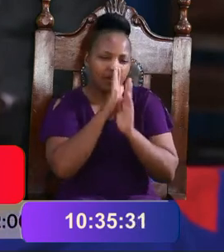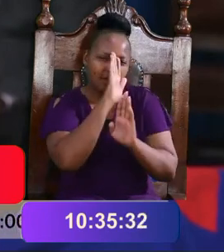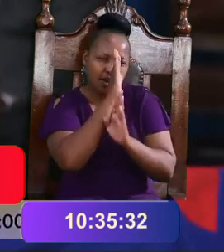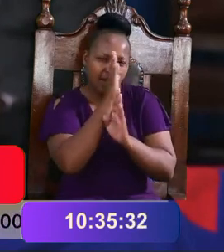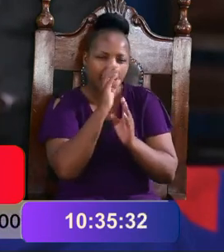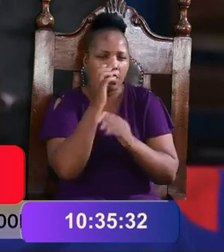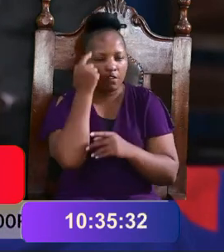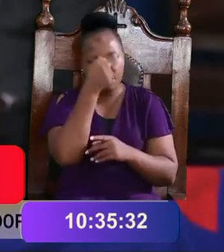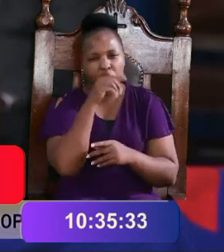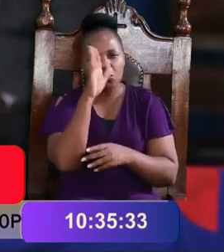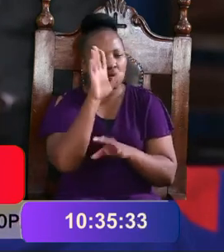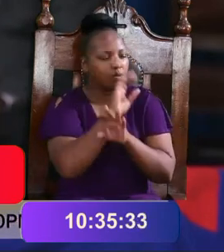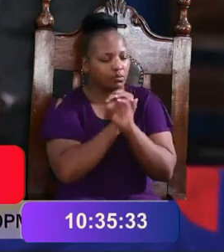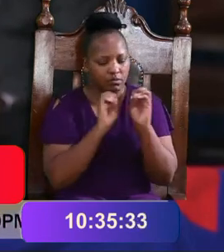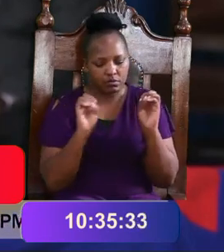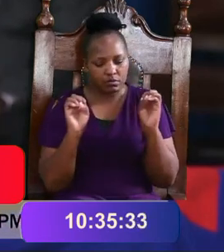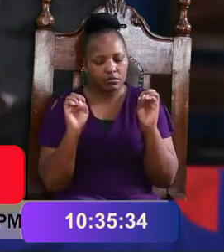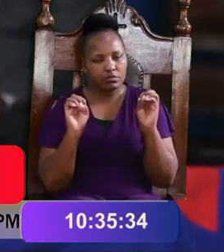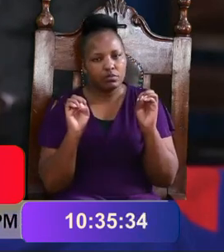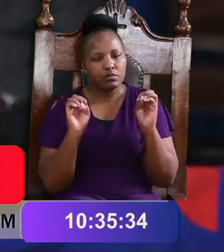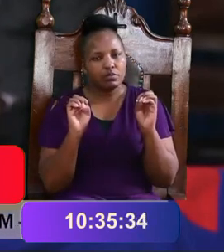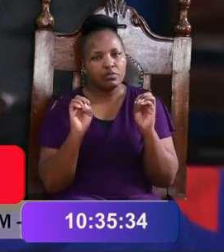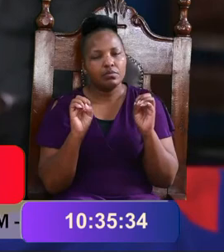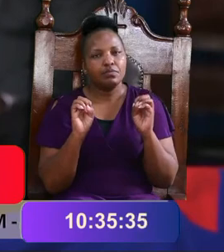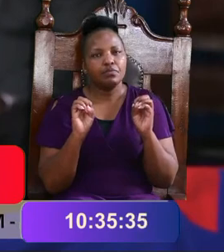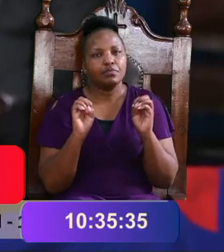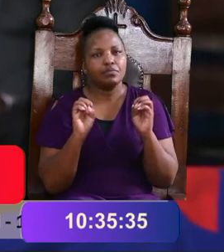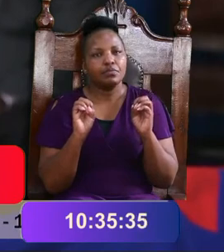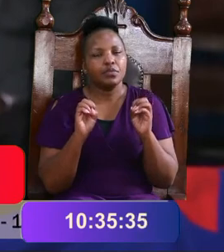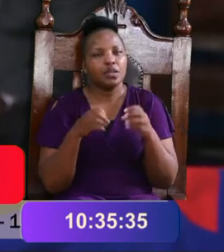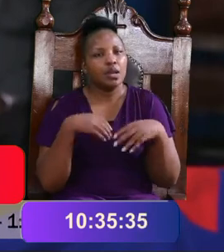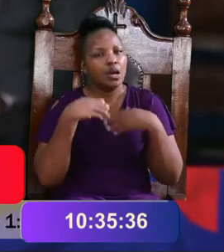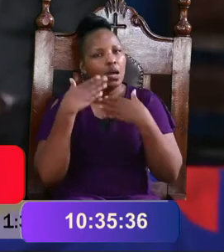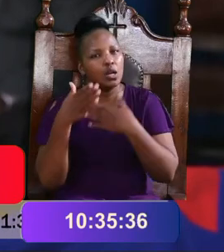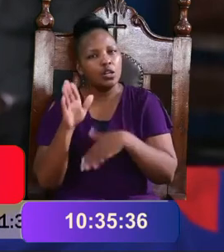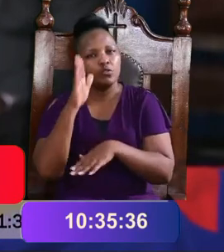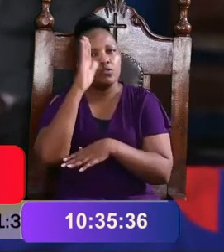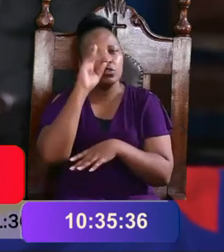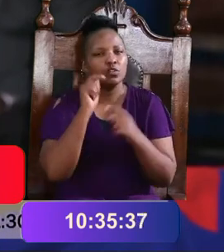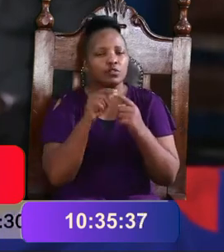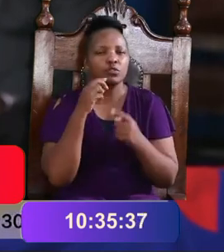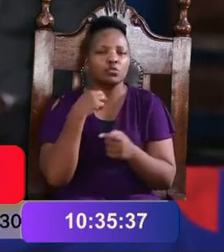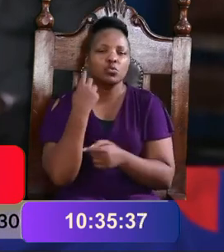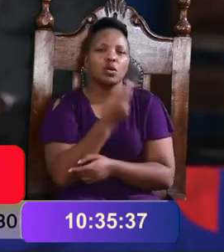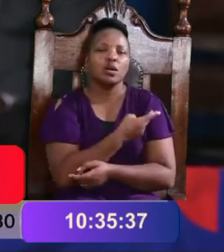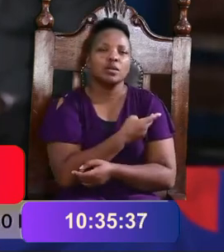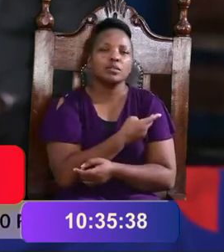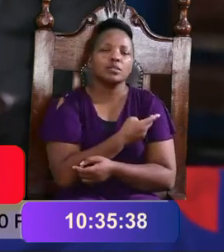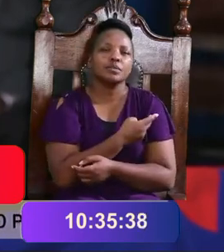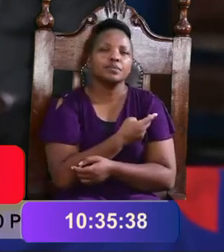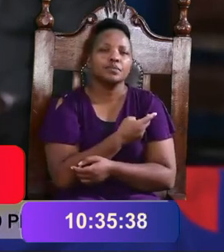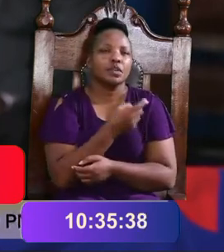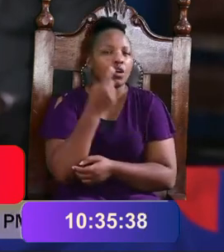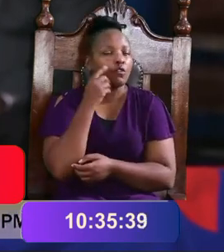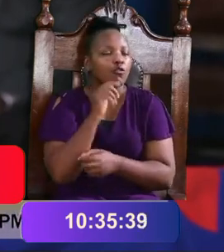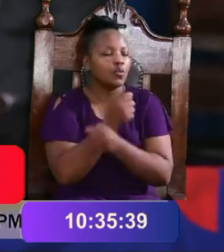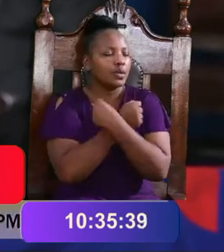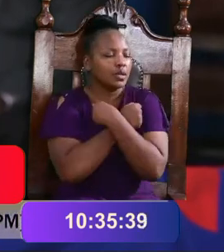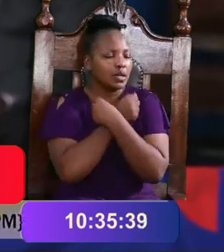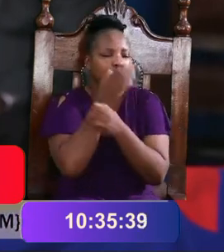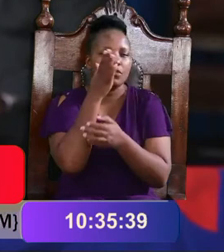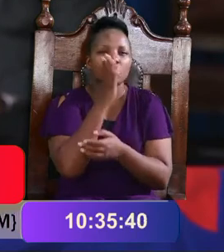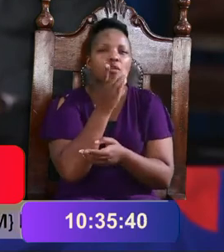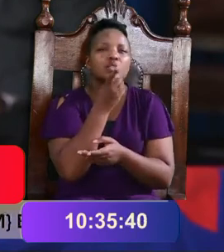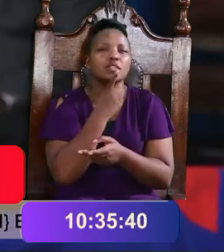wako wanapokutafuta mfalme. Ukakuwa Bwana wa kujiachilia ili wakupate mfalme, kwa maana mfalme wanakupenda na